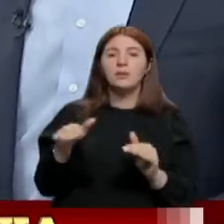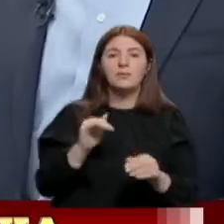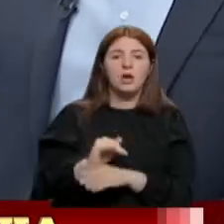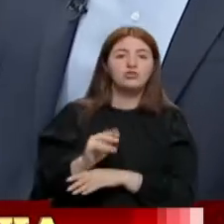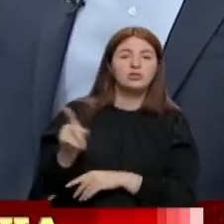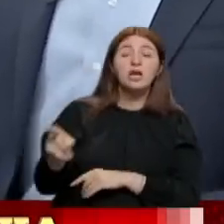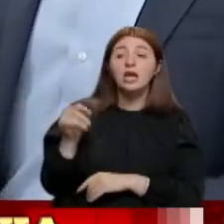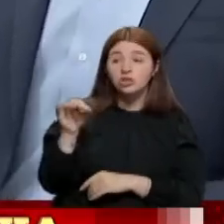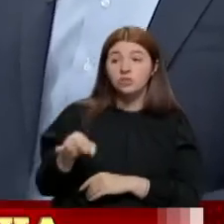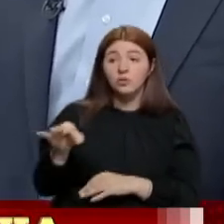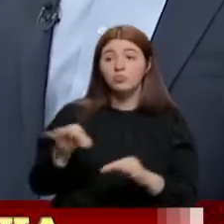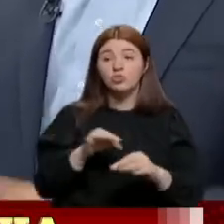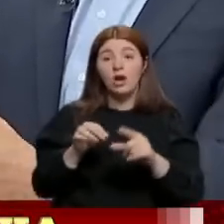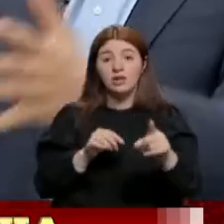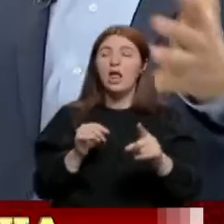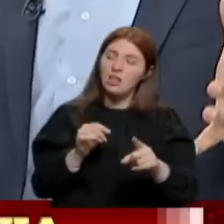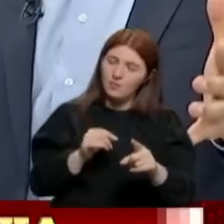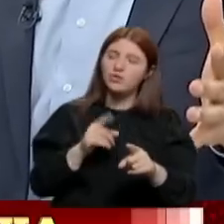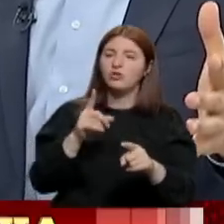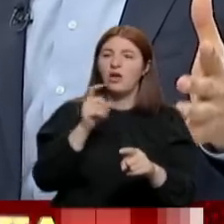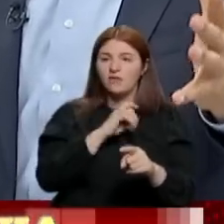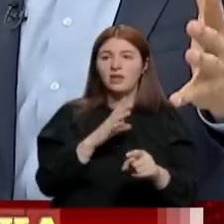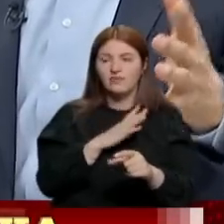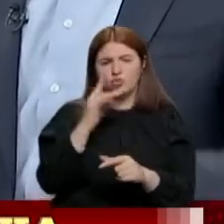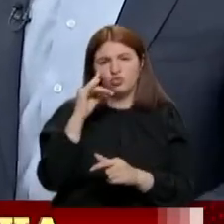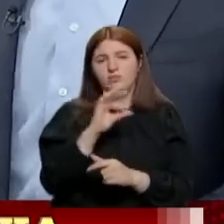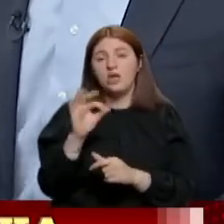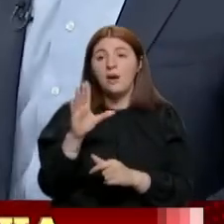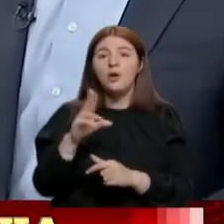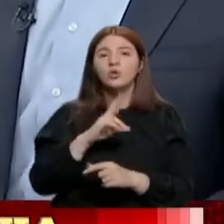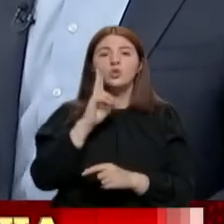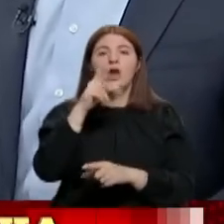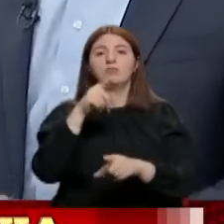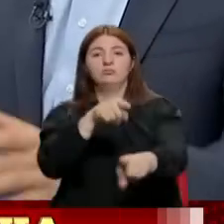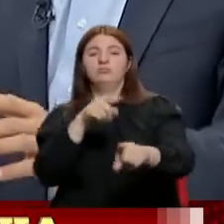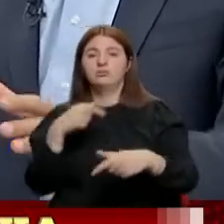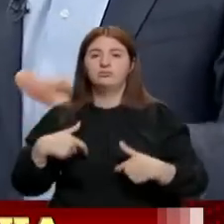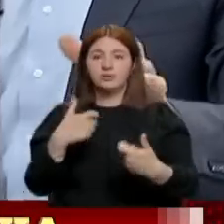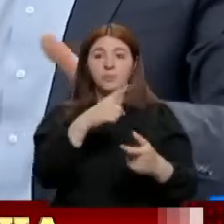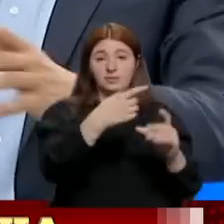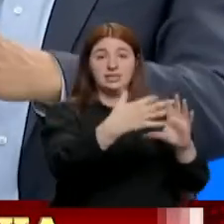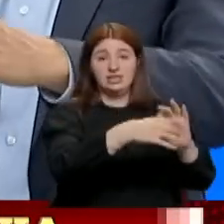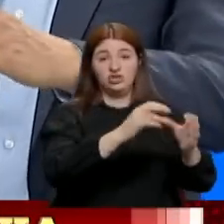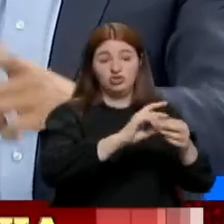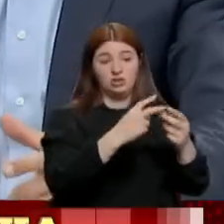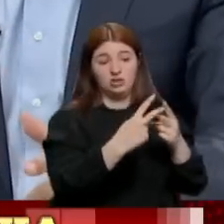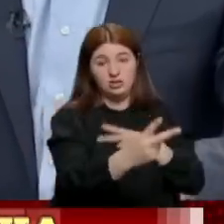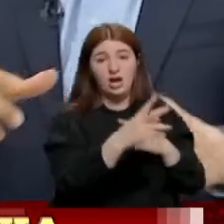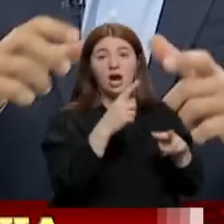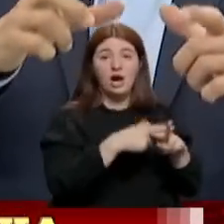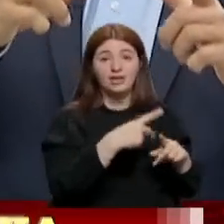yaşadık. Şimdi de müteahhitleri elbet onların da hataları var kuşkusuz ama günah keçisi yapıyorlar. Ama bu bir zincir. Elbette. Yani herkesin A'dan